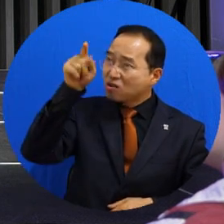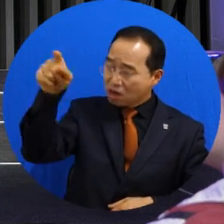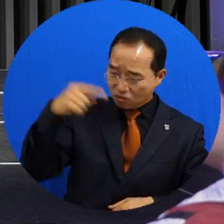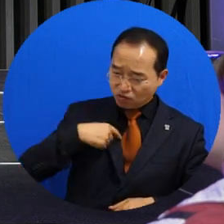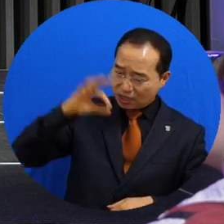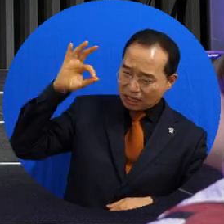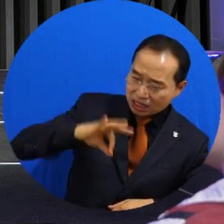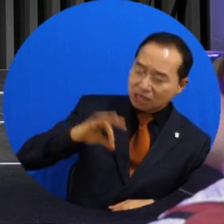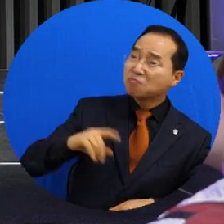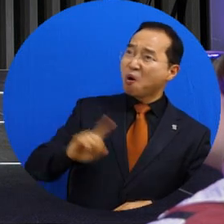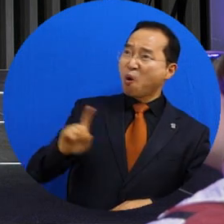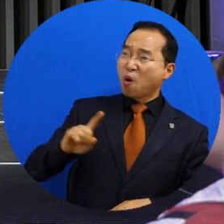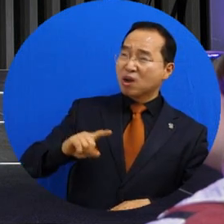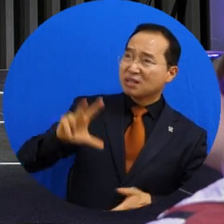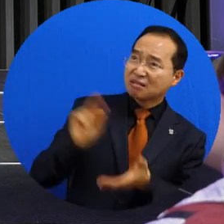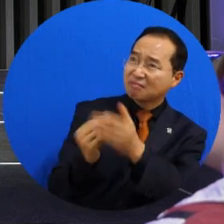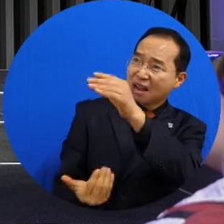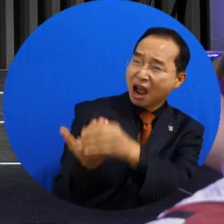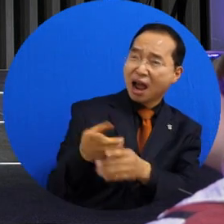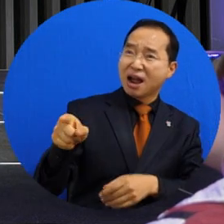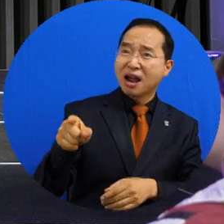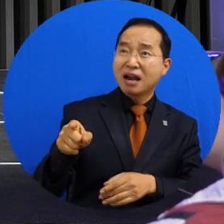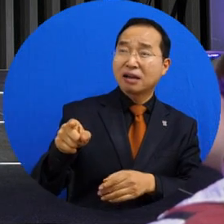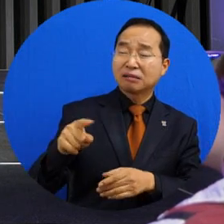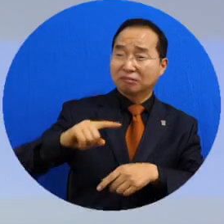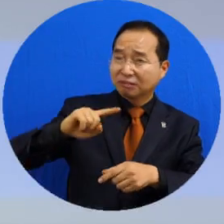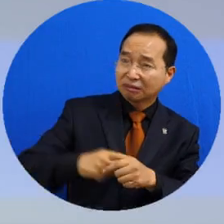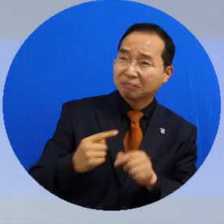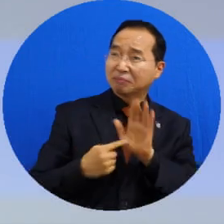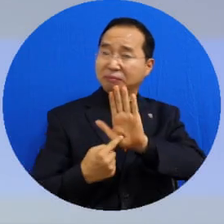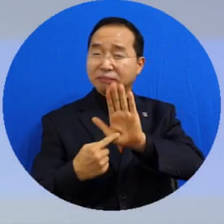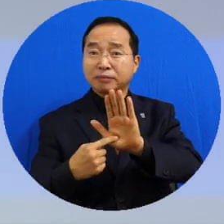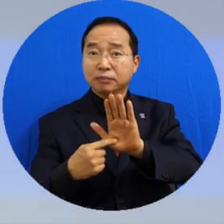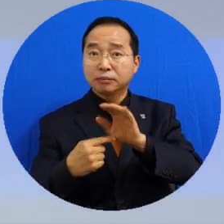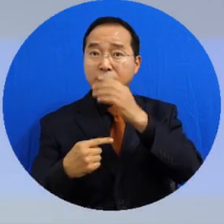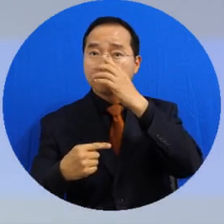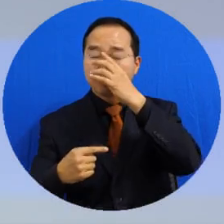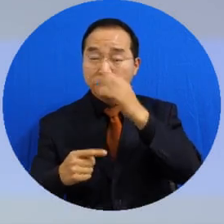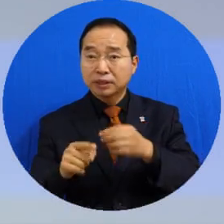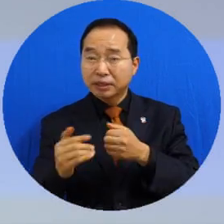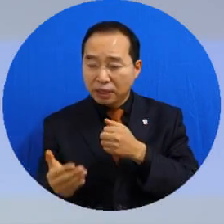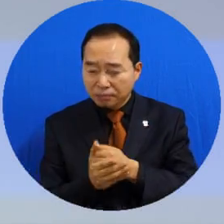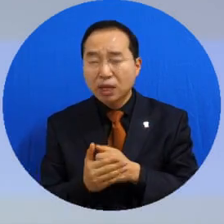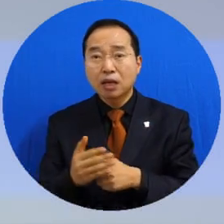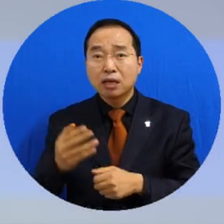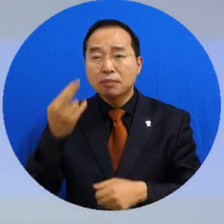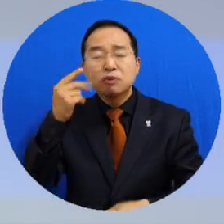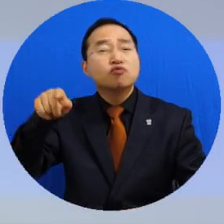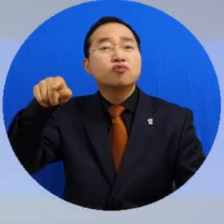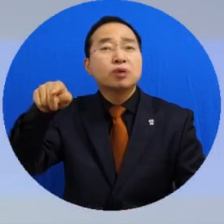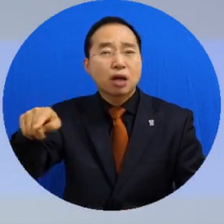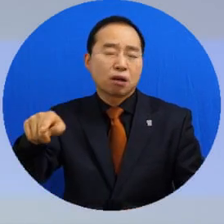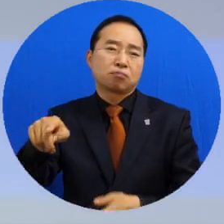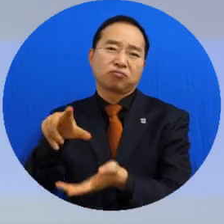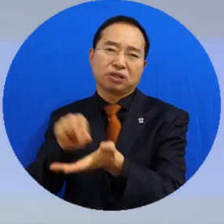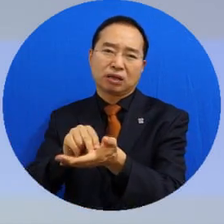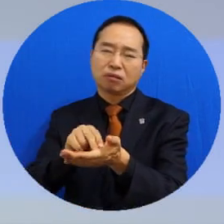이렇게 버젓이하게 우리 앞에 이제 나타나고 있다. 이것으로 인해서 미국 주류사회의